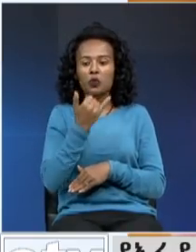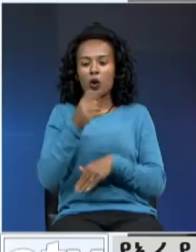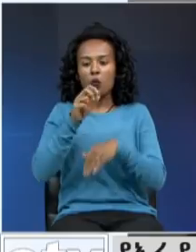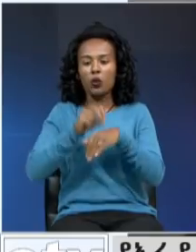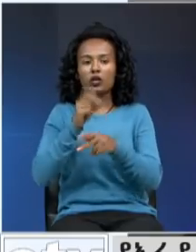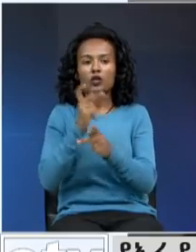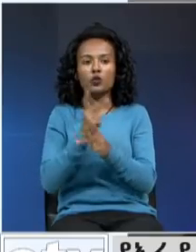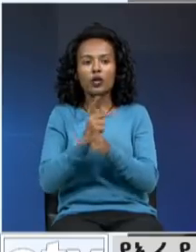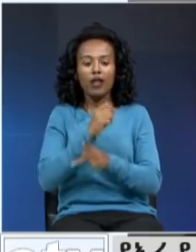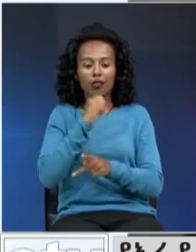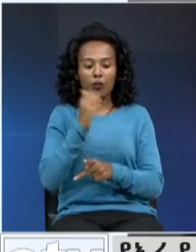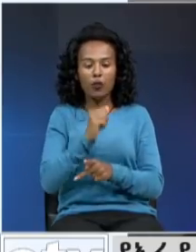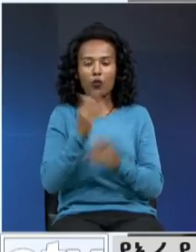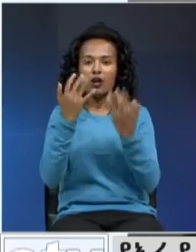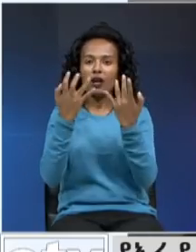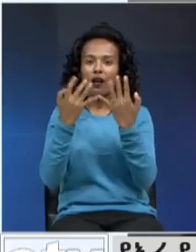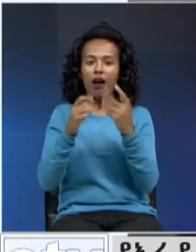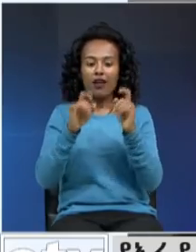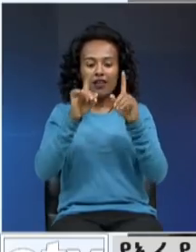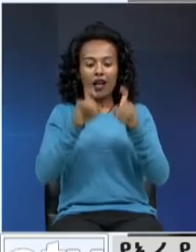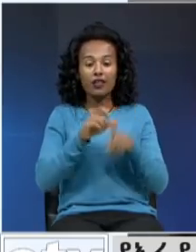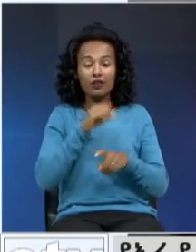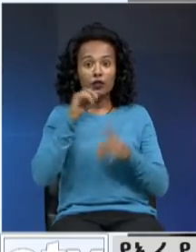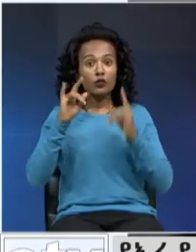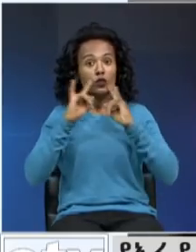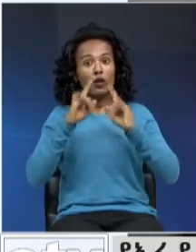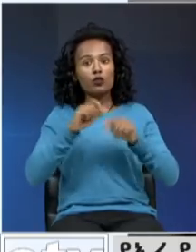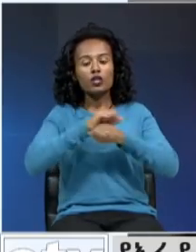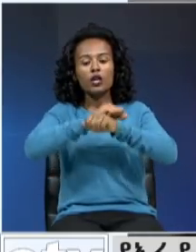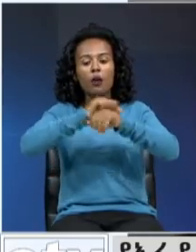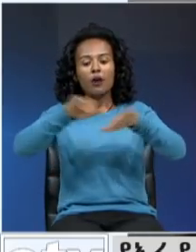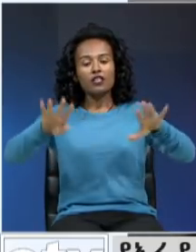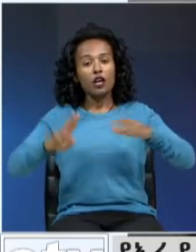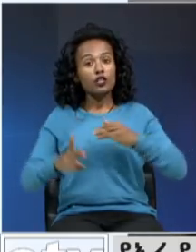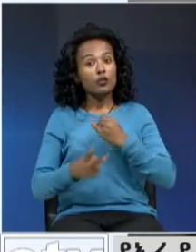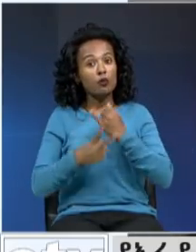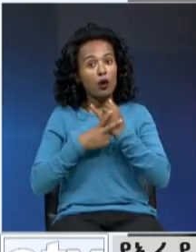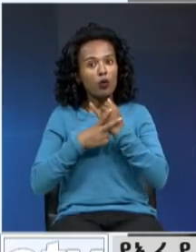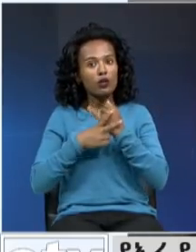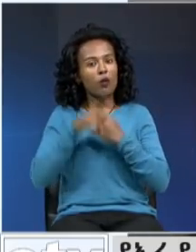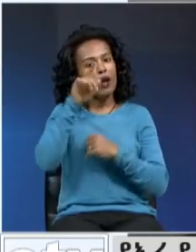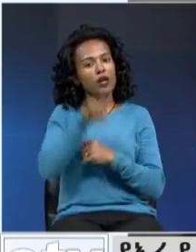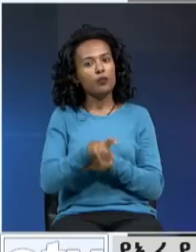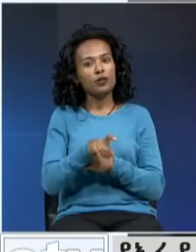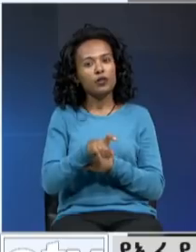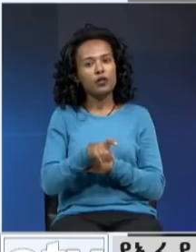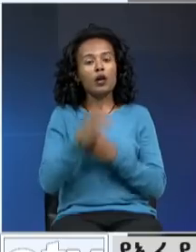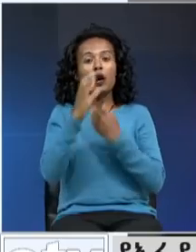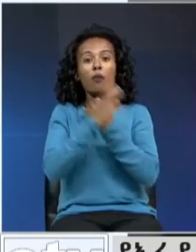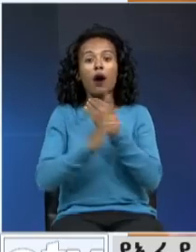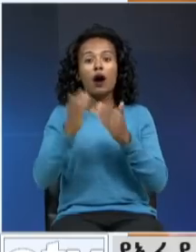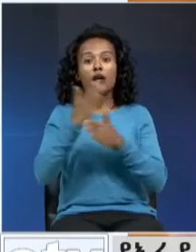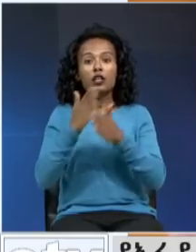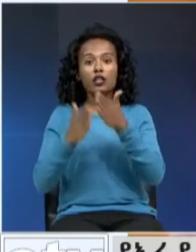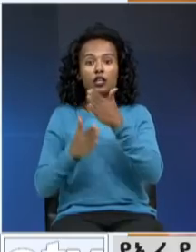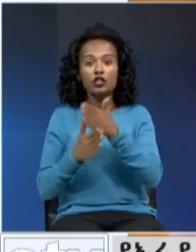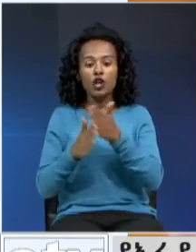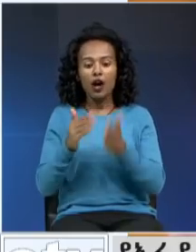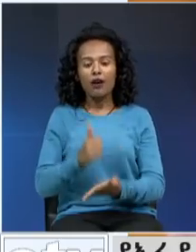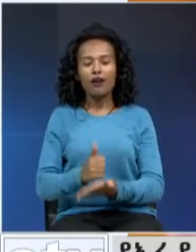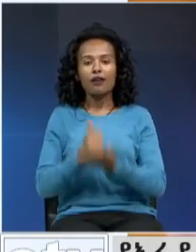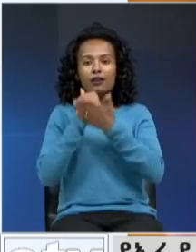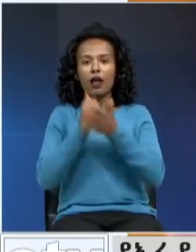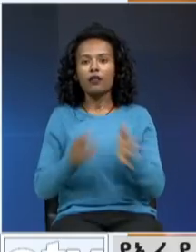ወቅታቸውን ያልጠበቁና ገና ያልተፈተሹ ዜናዎችን ከማሰራጨት መቆጠብ አለብን። በሀገር ደረጃ